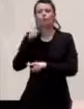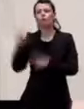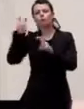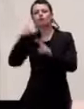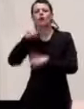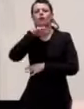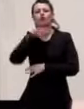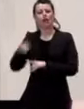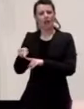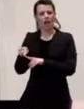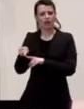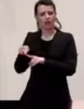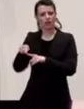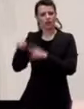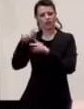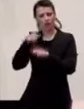geriatria,